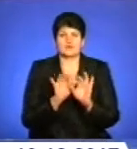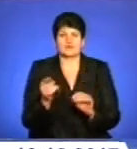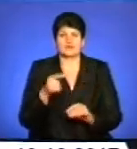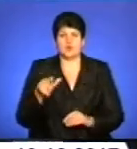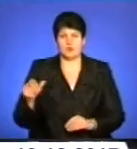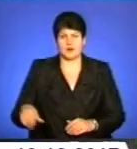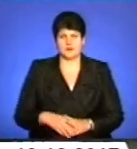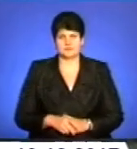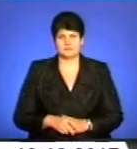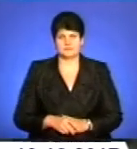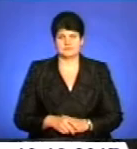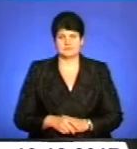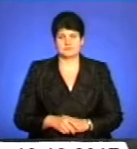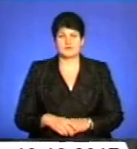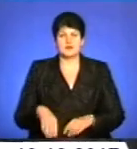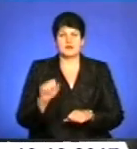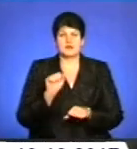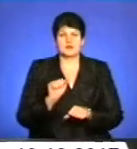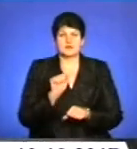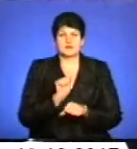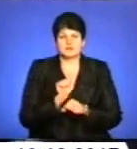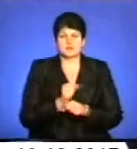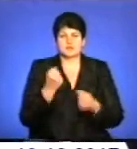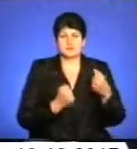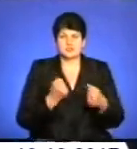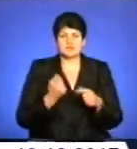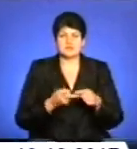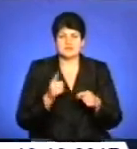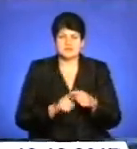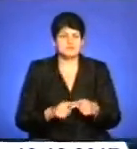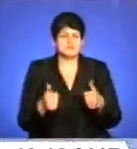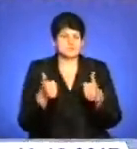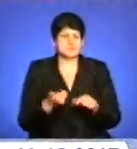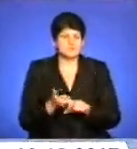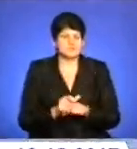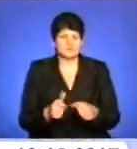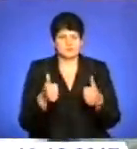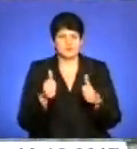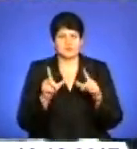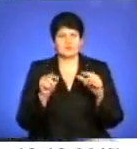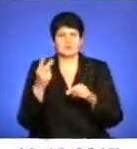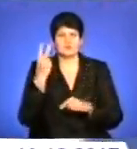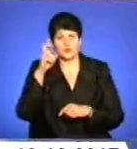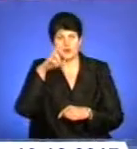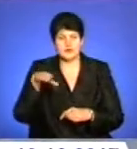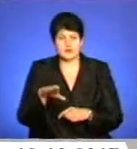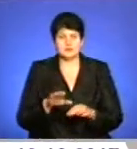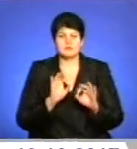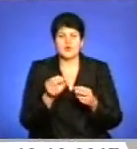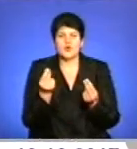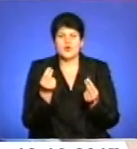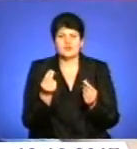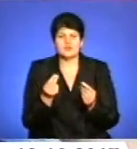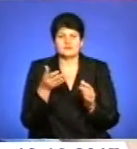тернополянам. Автостоп – це неймовірна концентрація добра. Такий висновок Дмитро зробив, об'їхавши дві країни. Розповідає, гроші майже